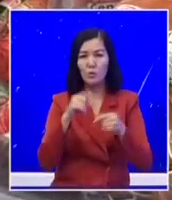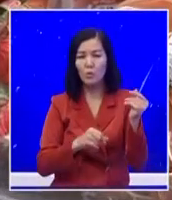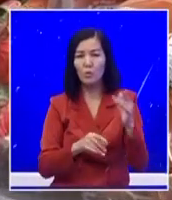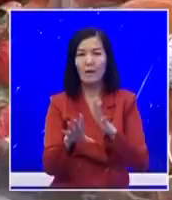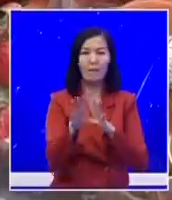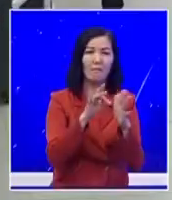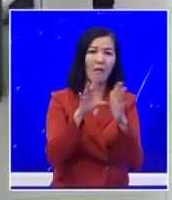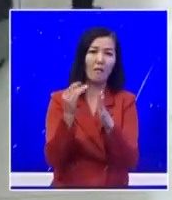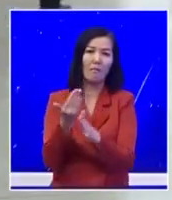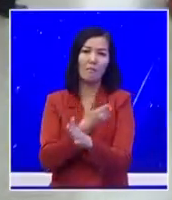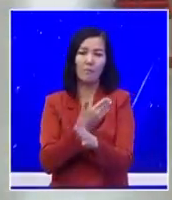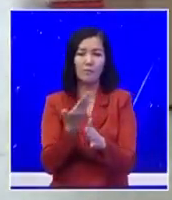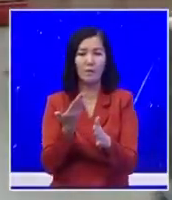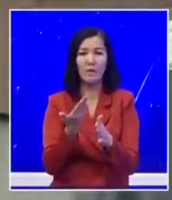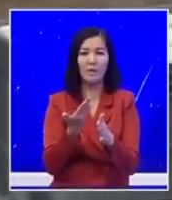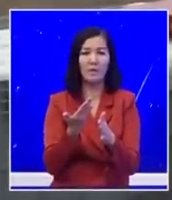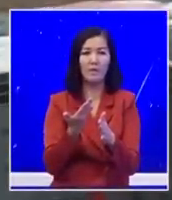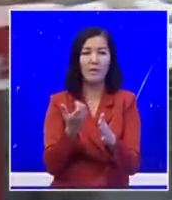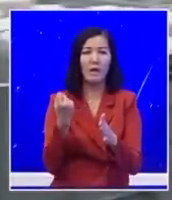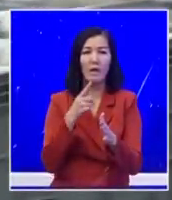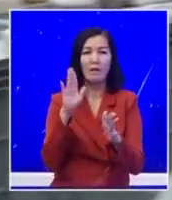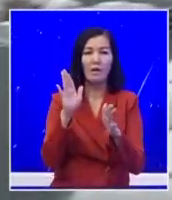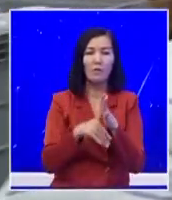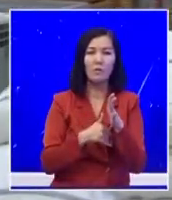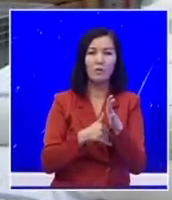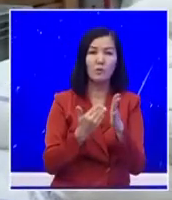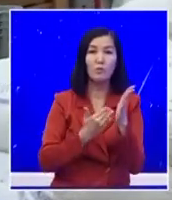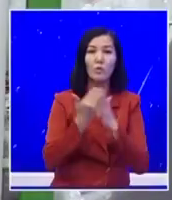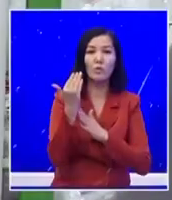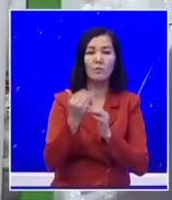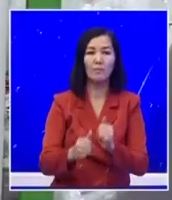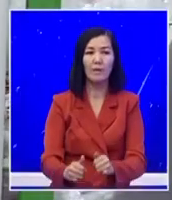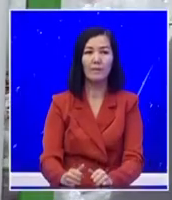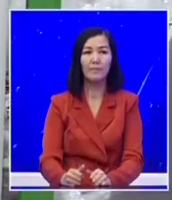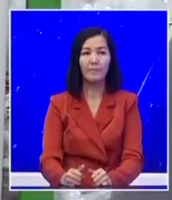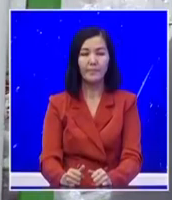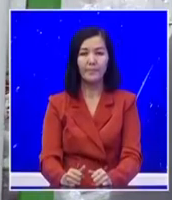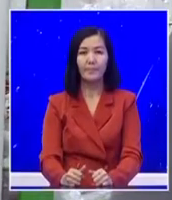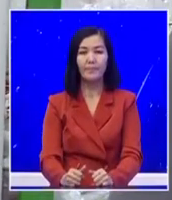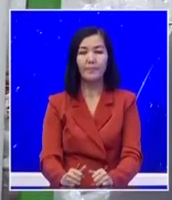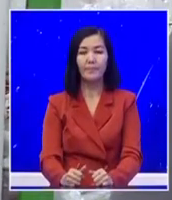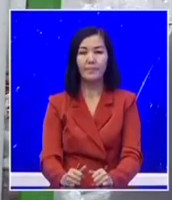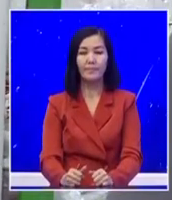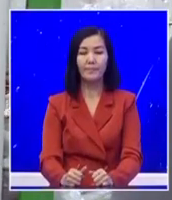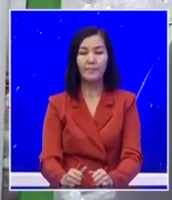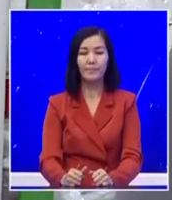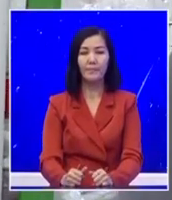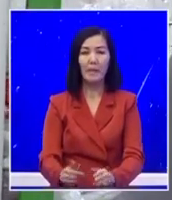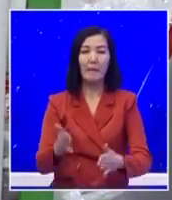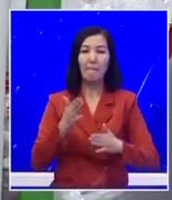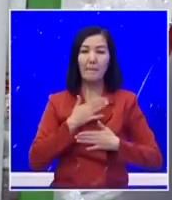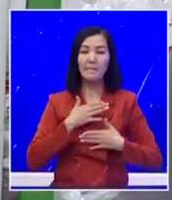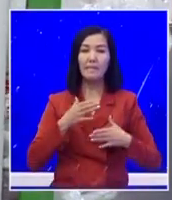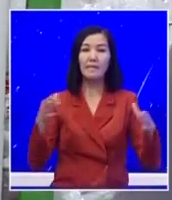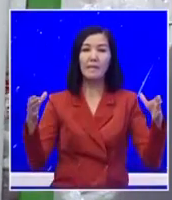талғампаз тұтынушыны таңғалдырады. Алкогольсіз өнімдер көтерме бағада. Мы очень сильны в теме напитков. Біздің